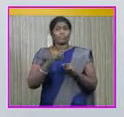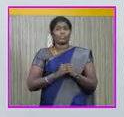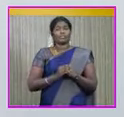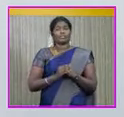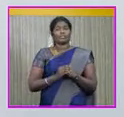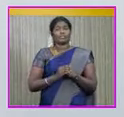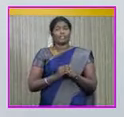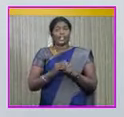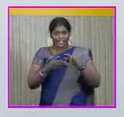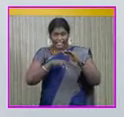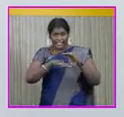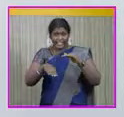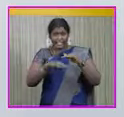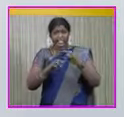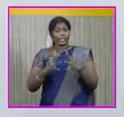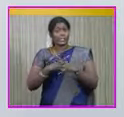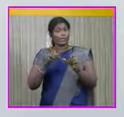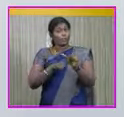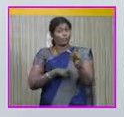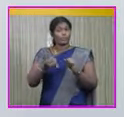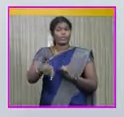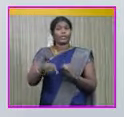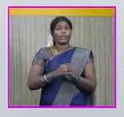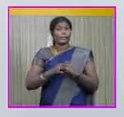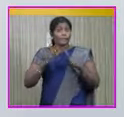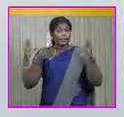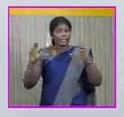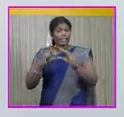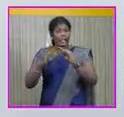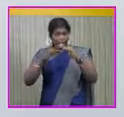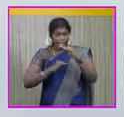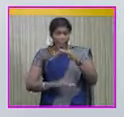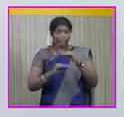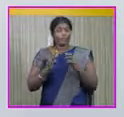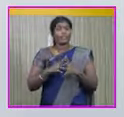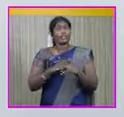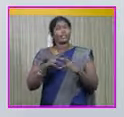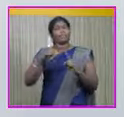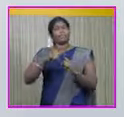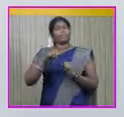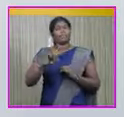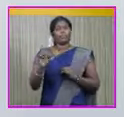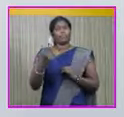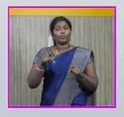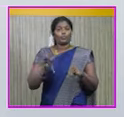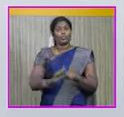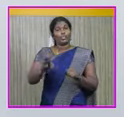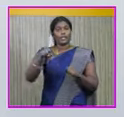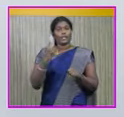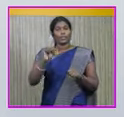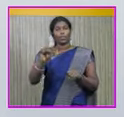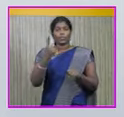முக்கோணத்தில் அடிப்பக்கமான இந்த WY-யும் பெரிய முக்கோணத்தின் அடிப்பக்கமான இந்த WT-யும் முதல் ஜோடி ஒத்த